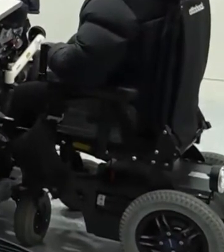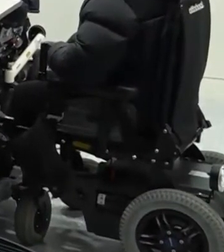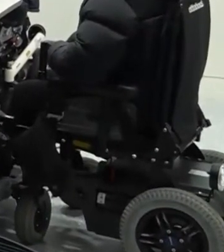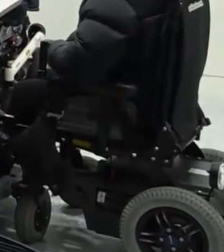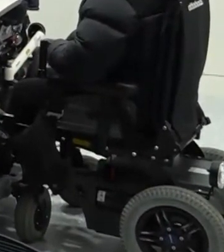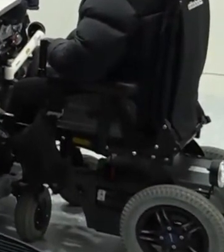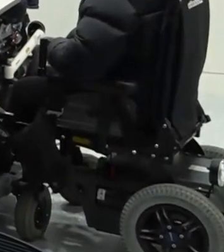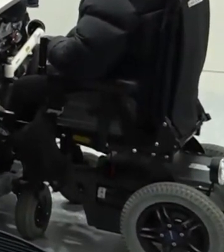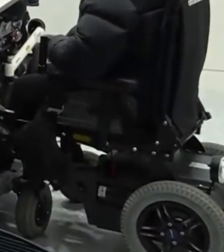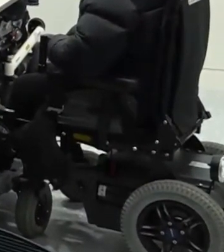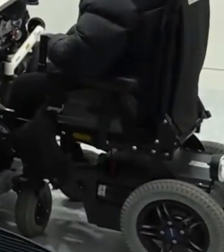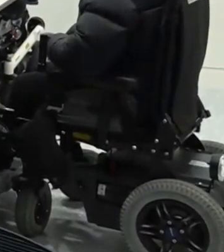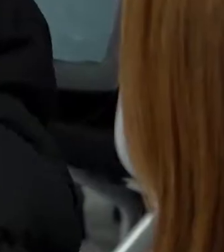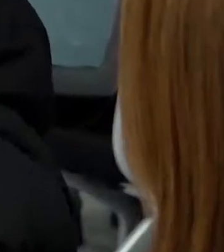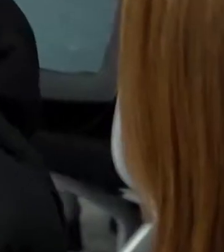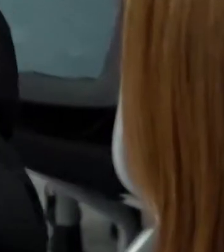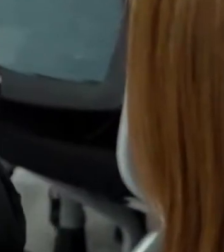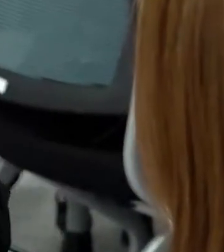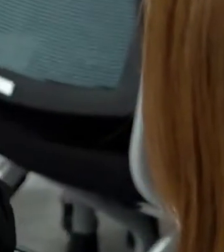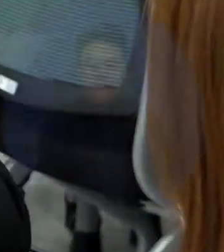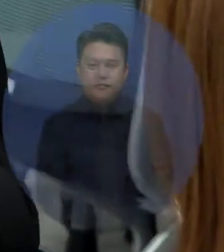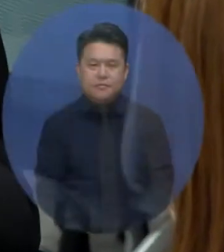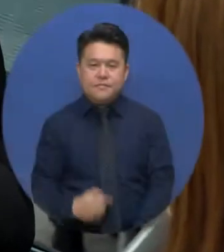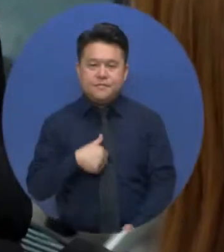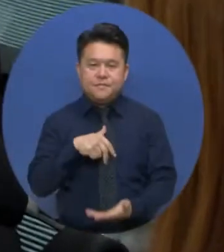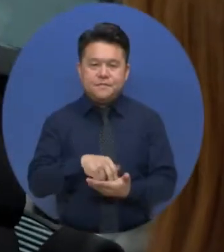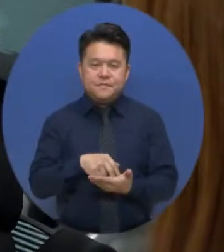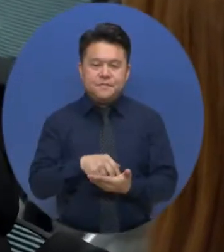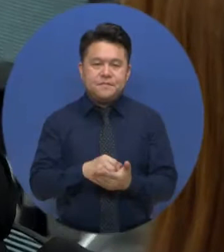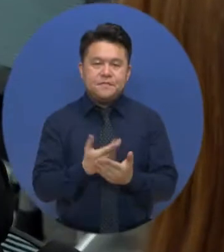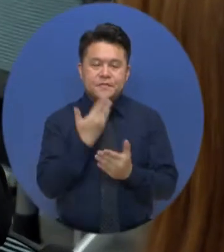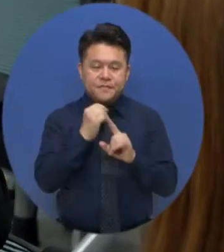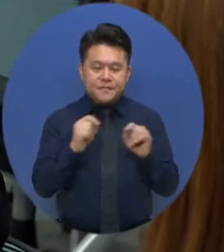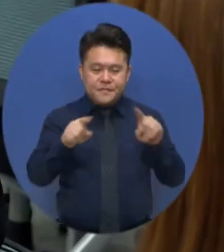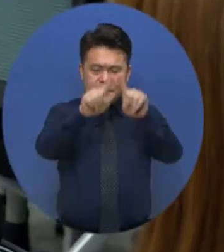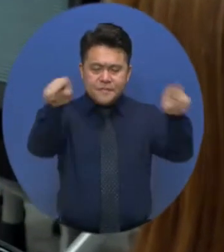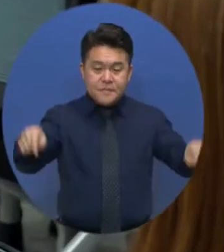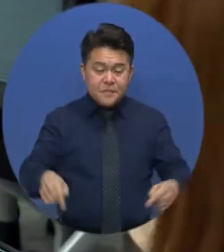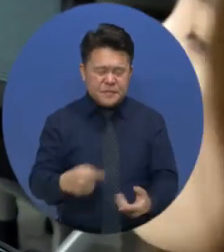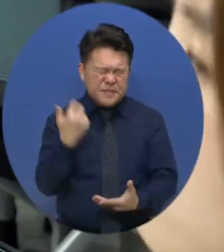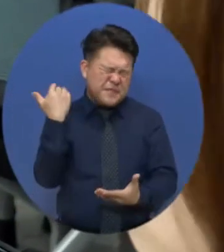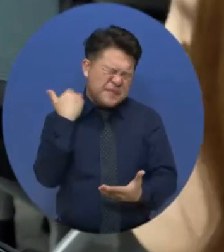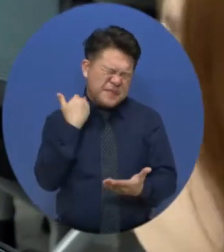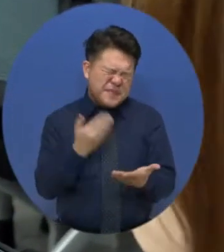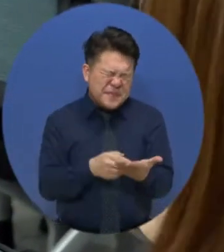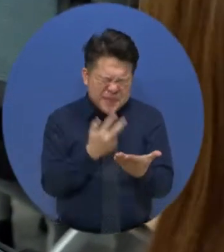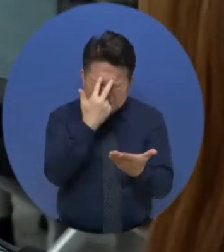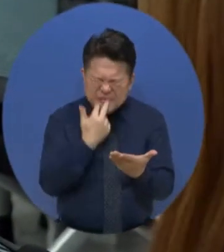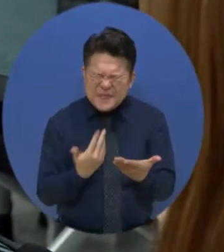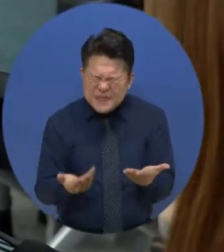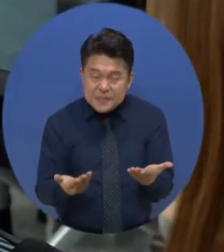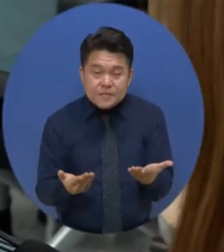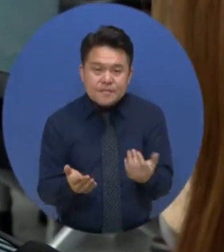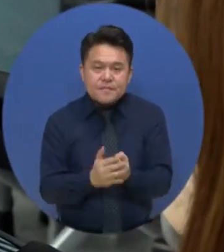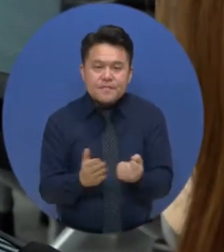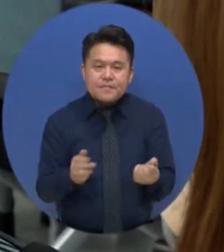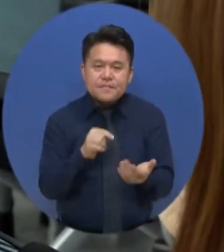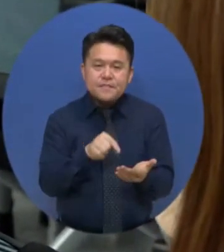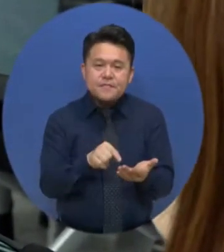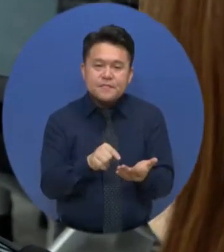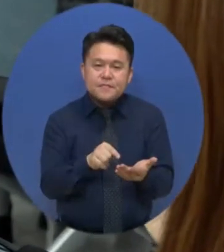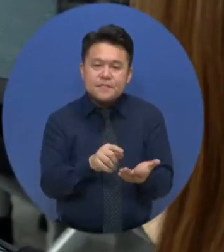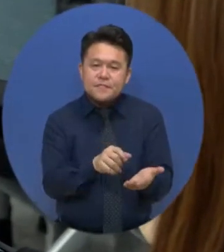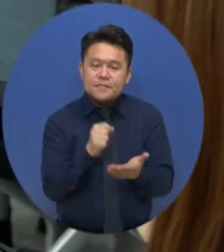것 같아가지고 나 같은 경우는 메뉴판을 볼 수가 없어. 그치. 메뉴판을 볼 수가 없어서 예를 들어